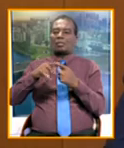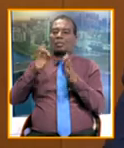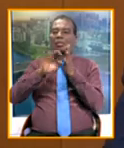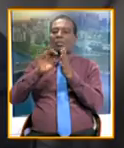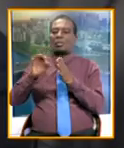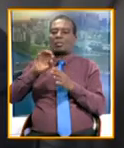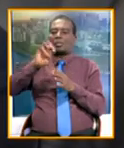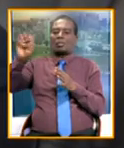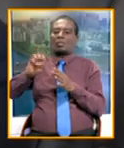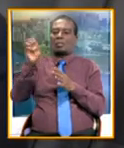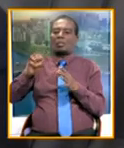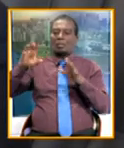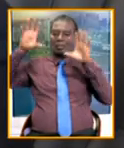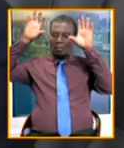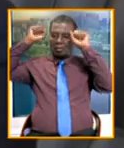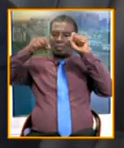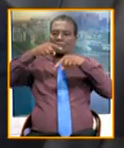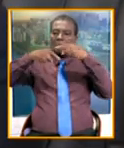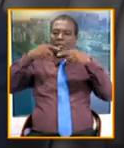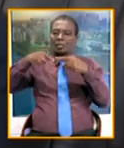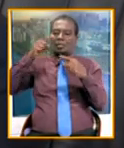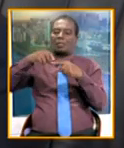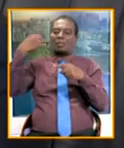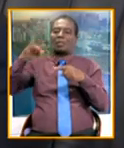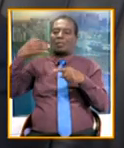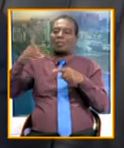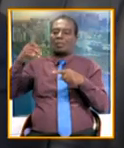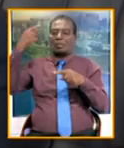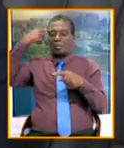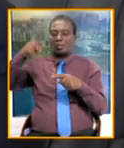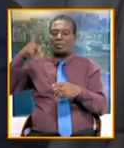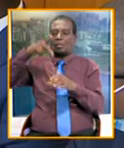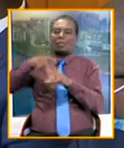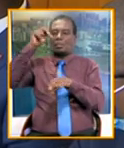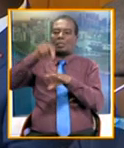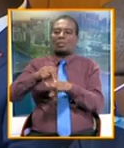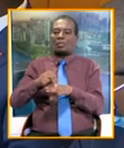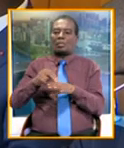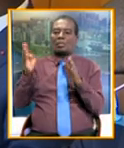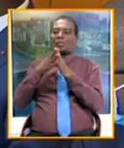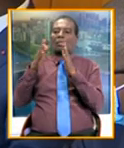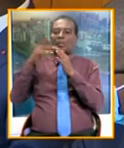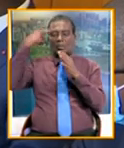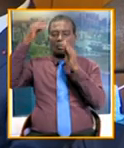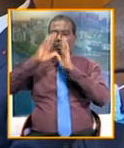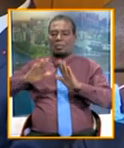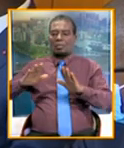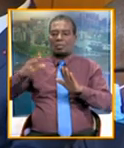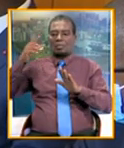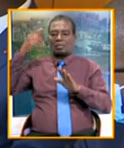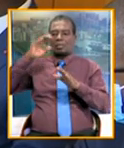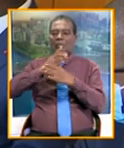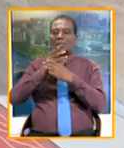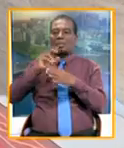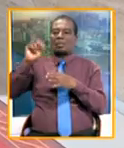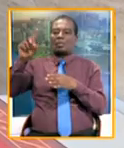2021. Le chef de l'État se rend dans l'Hexagone, notamment pour sa participation au Forum pour la paix prévu